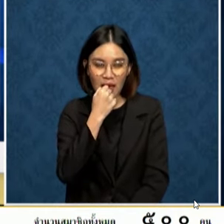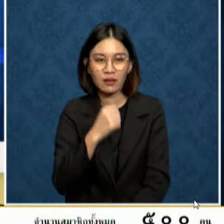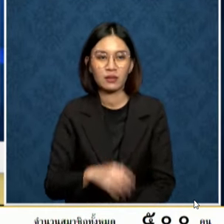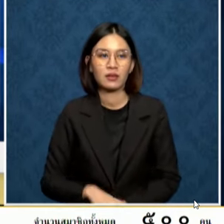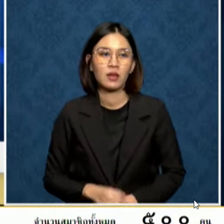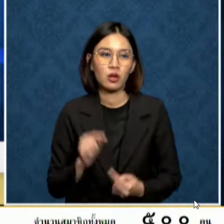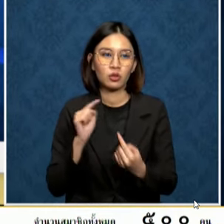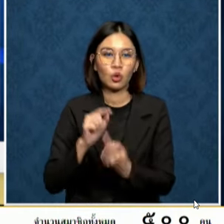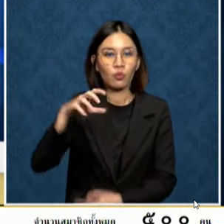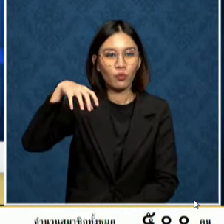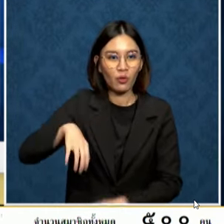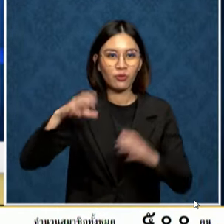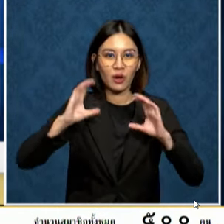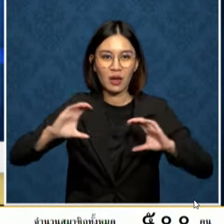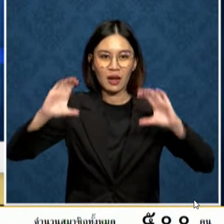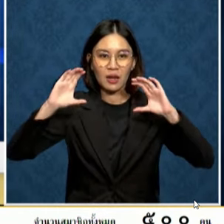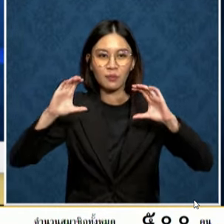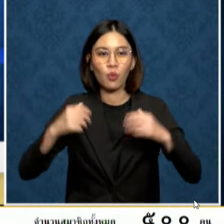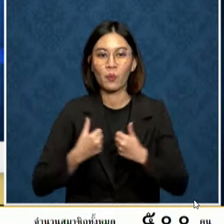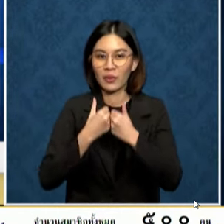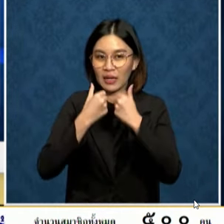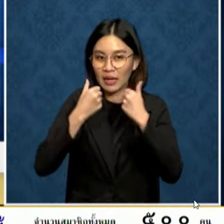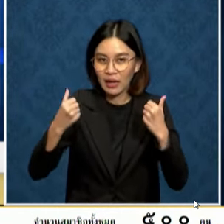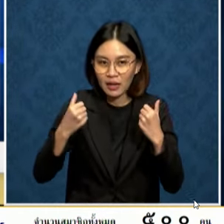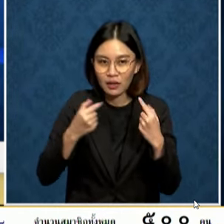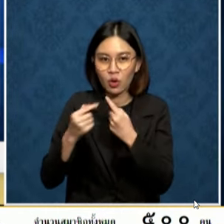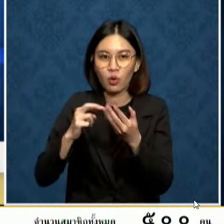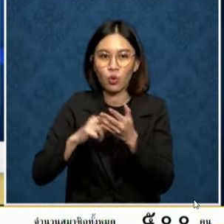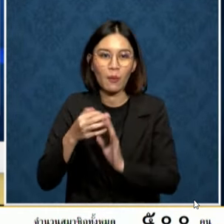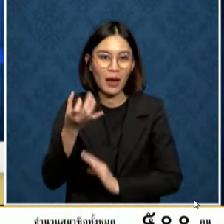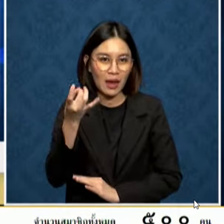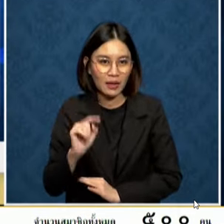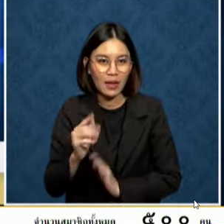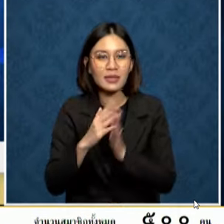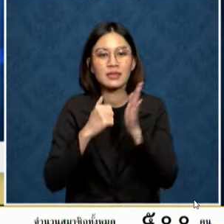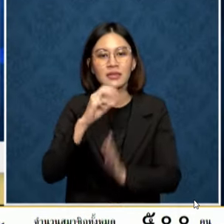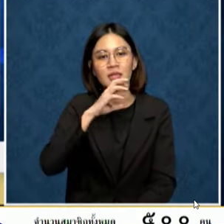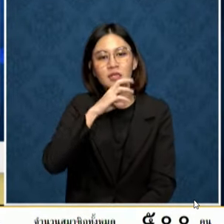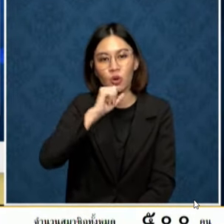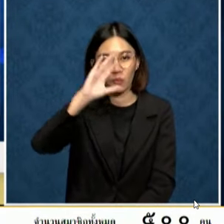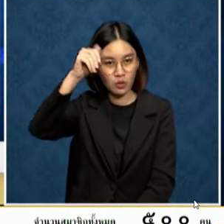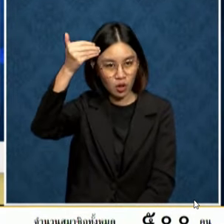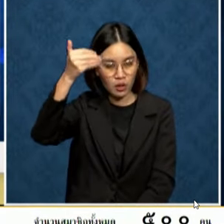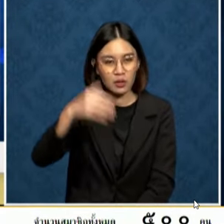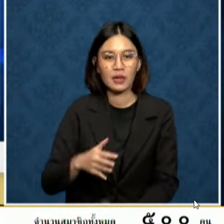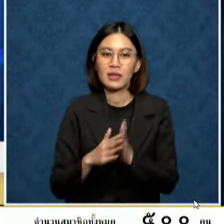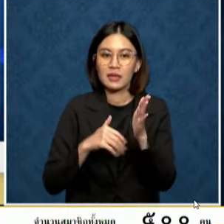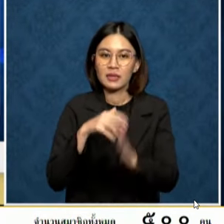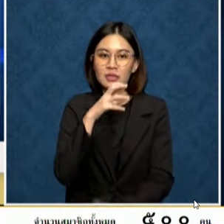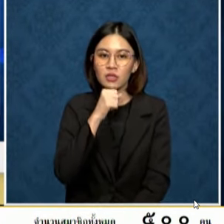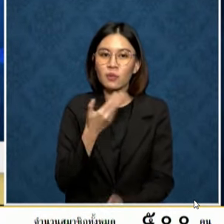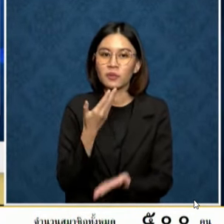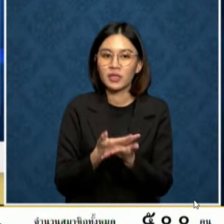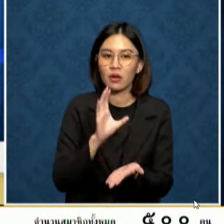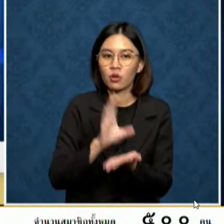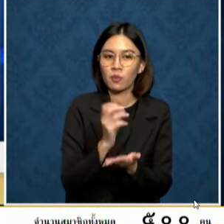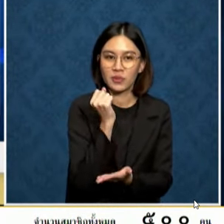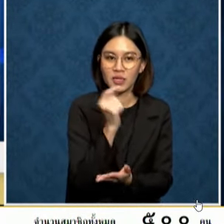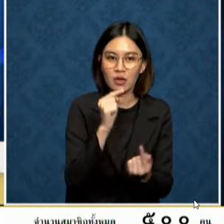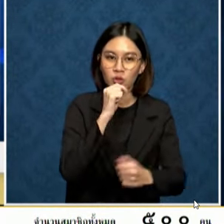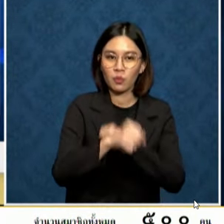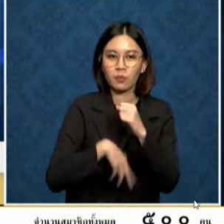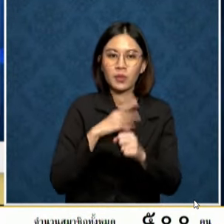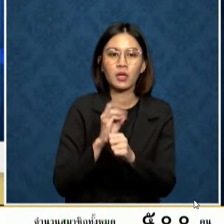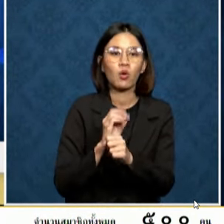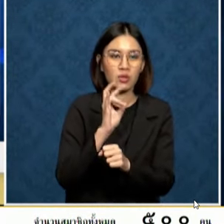ผ่างหนวยงานลั เดีผมไปขยายต่อวามันคืออะไร ไปดูสีส้มกัก่อน สีส้มเนี่ย เขาจะเอางบประมาณรายจ่ายจากปี